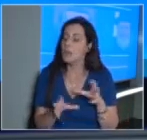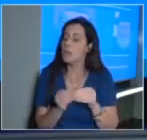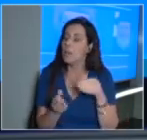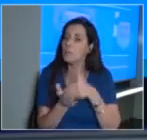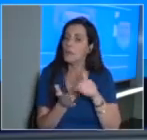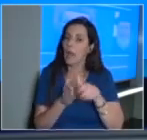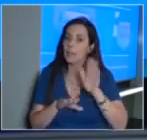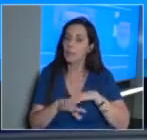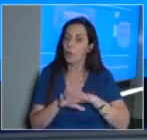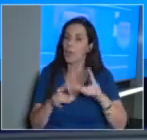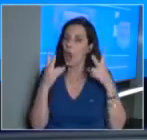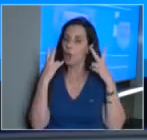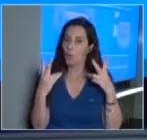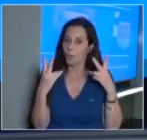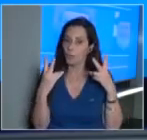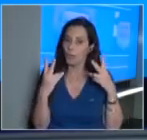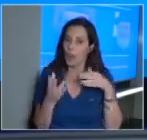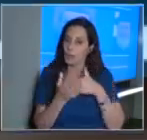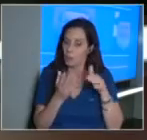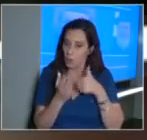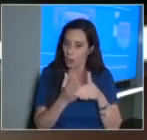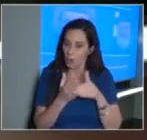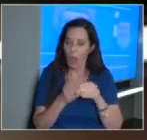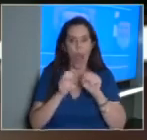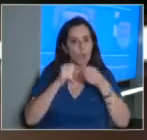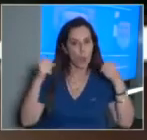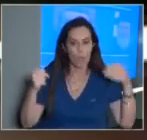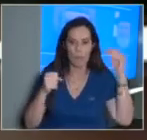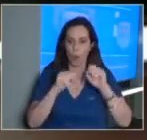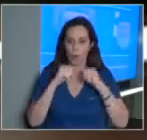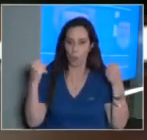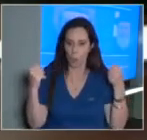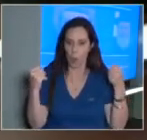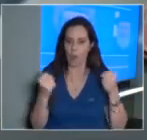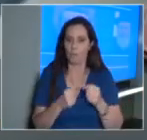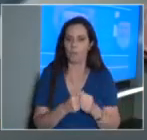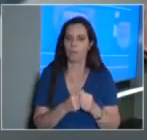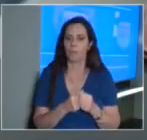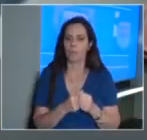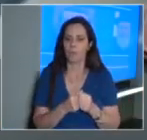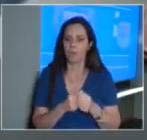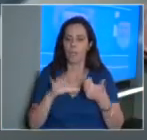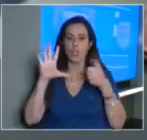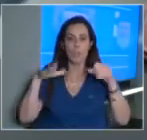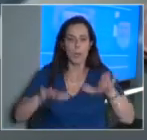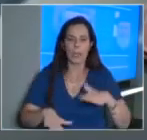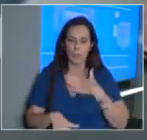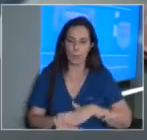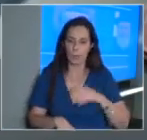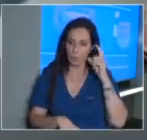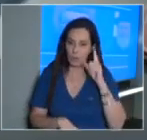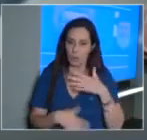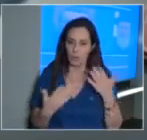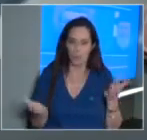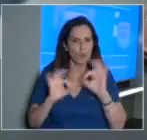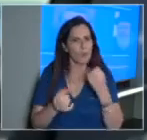המשך התפקיד המאוד חשוב שלהם בהמשך בעניין התורה ולימוד התורה במדינת ישראל, 60 מנדטים רוצים את זה. אני חושב שאין